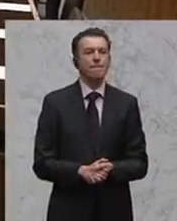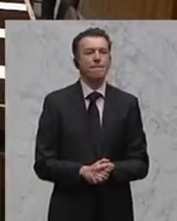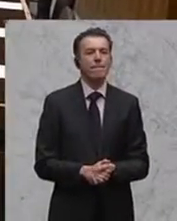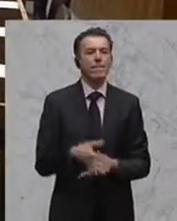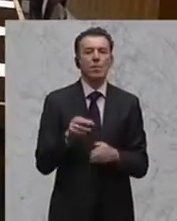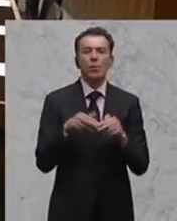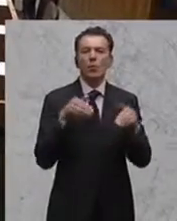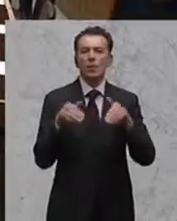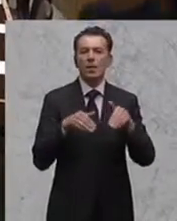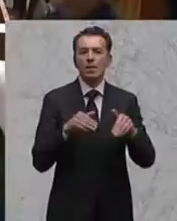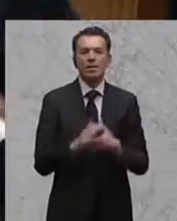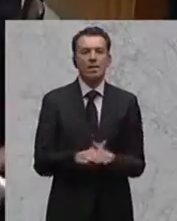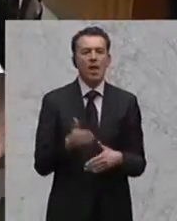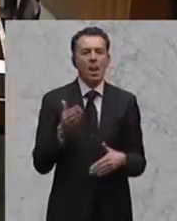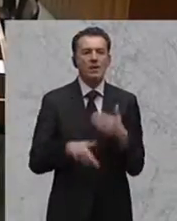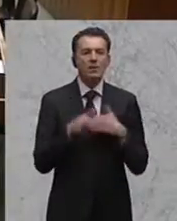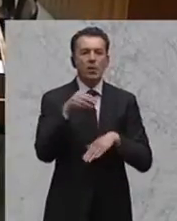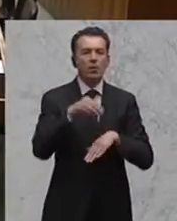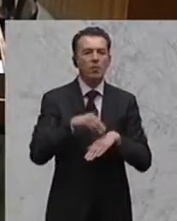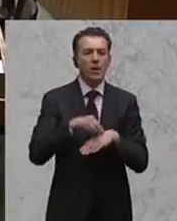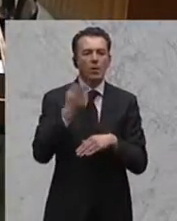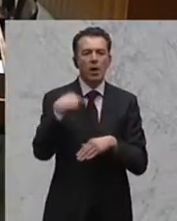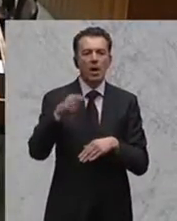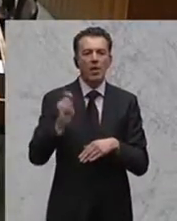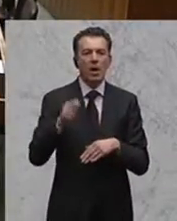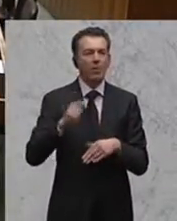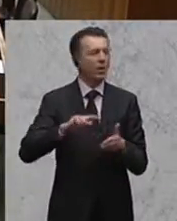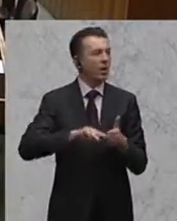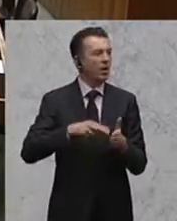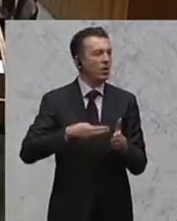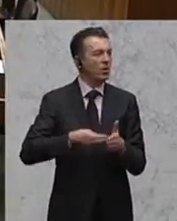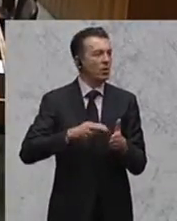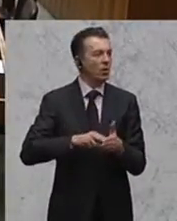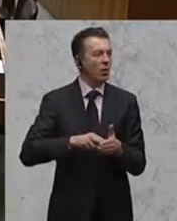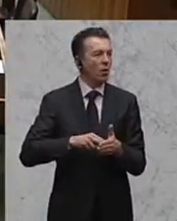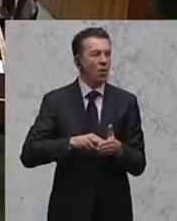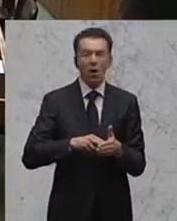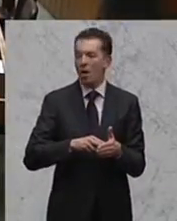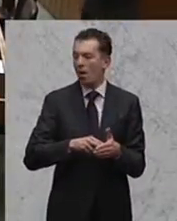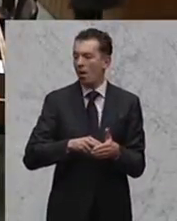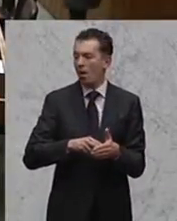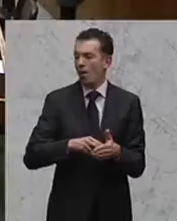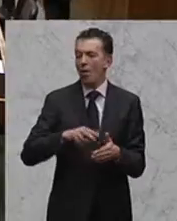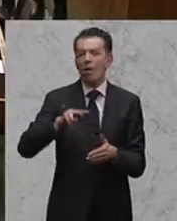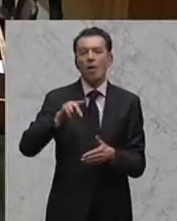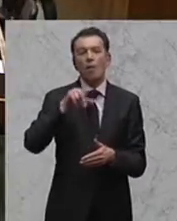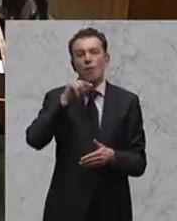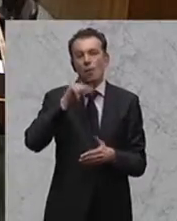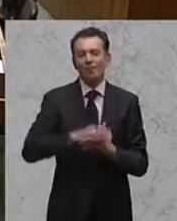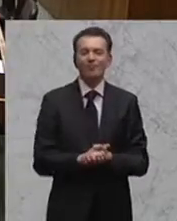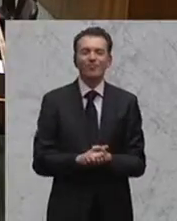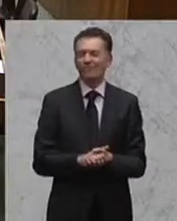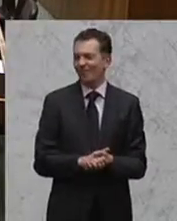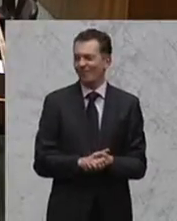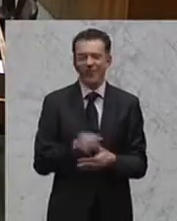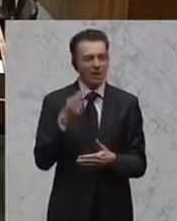Kurz und bündig, also das Lob der Gesundheitsministerin Sabine Oberhäuser von der SPÖ für das neue Gesetz